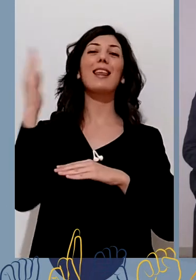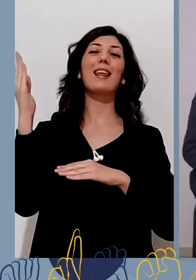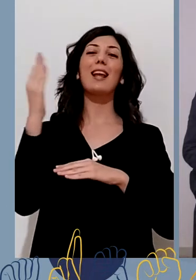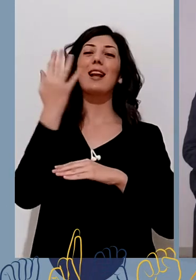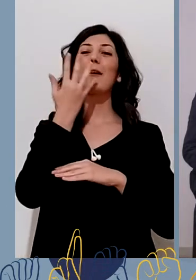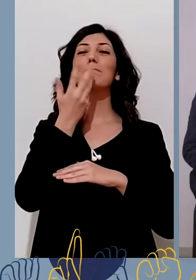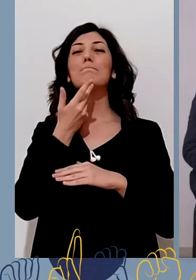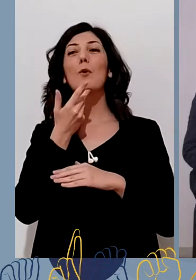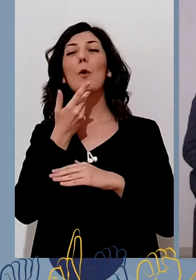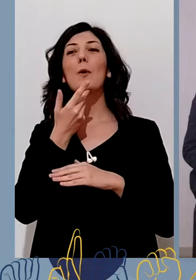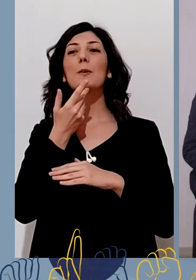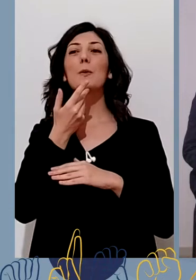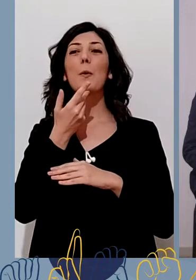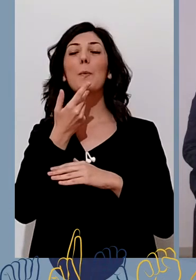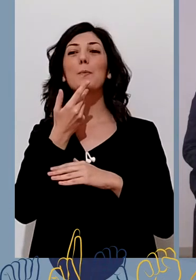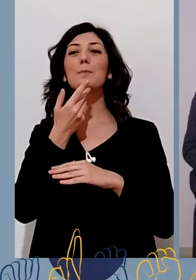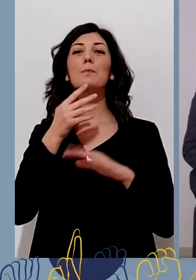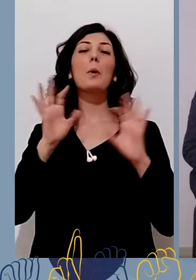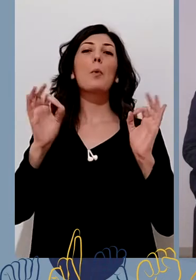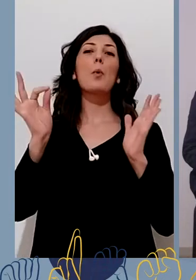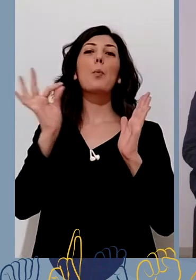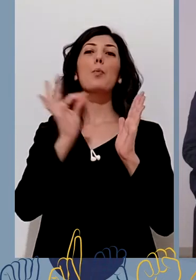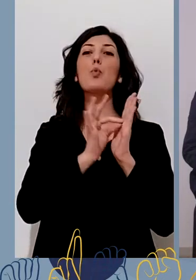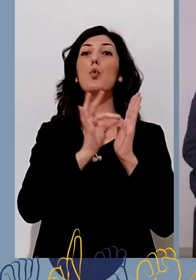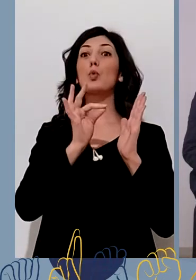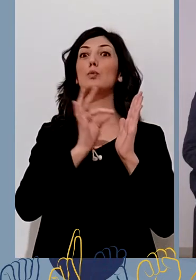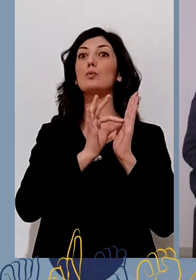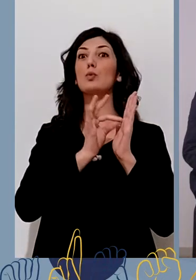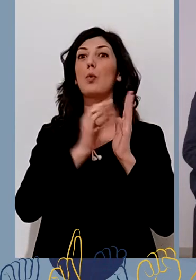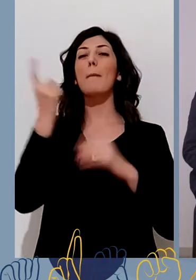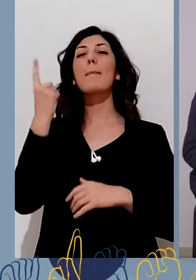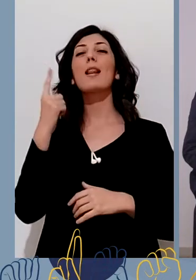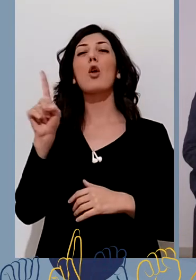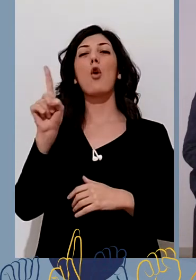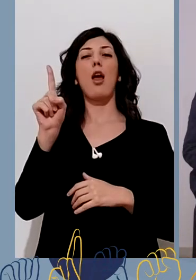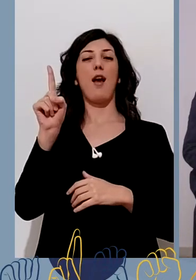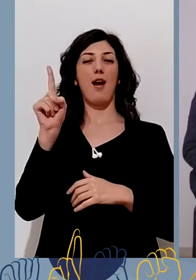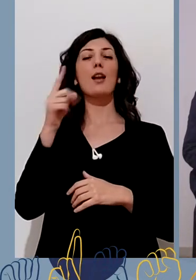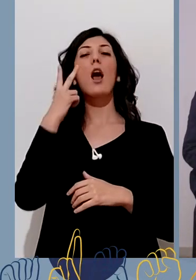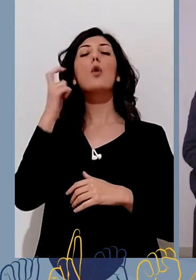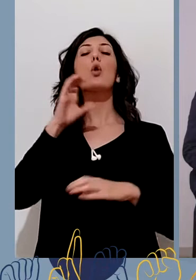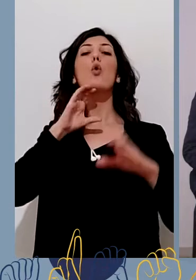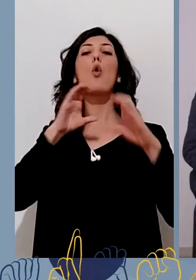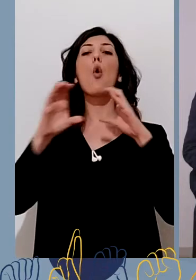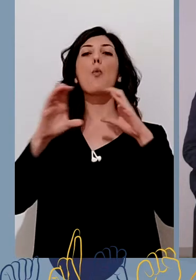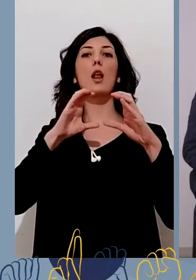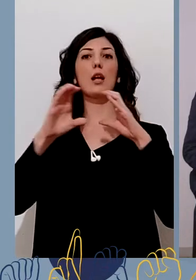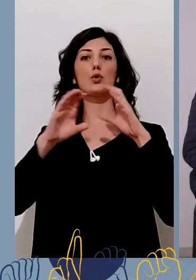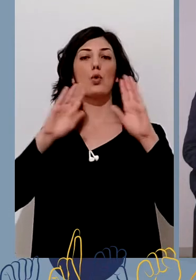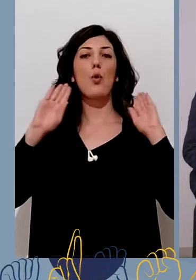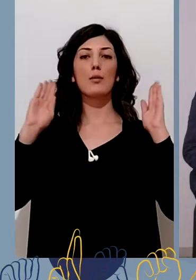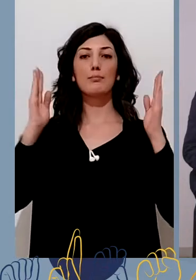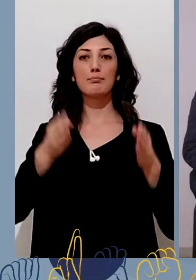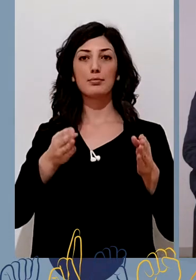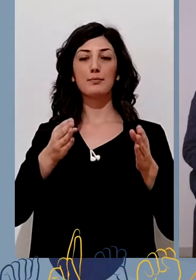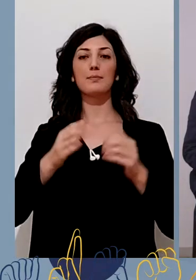un punto in particolare l'attenzione sulla comunicazione. Per quanto sia importante prima